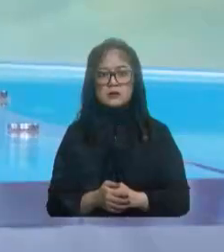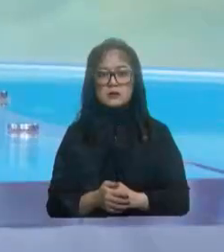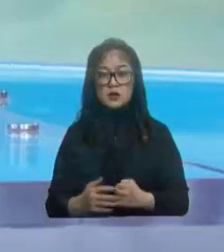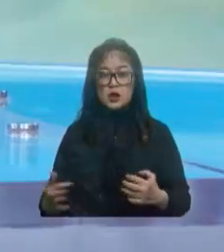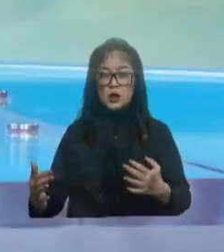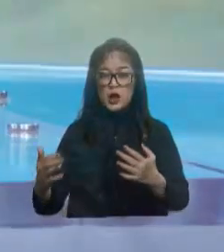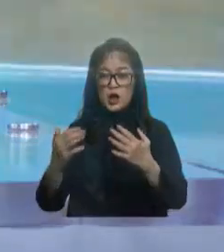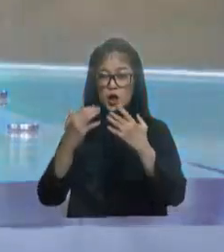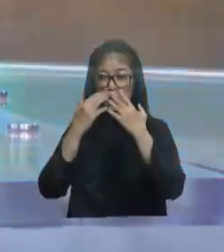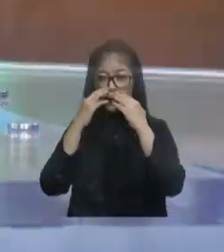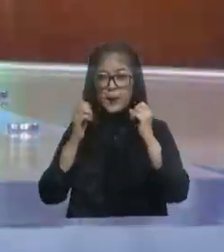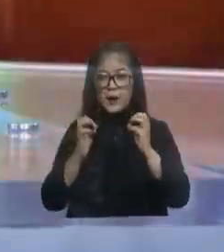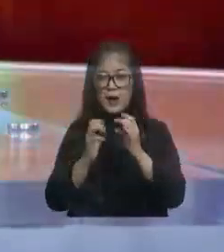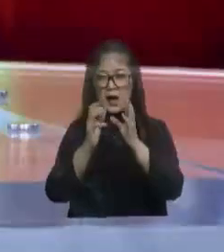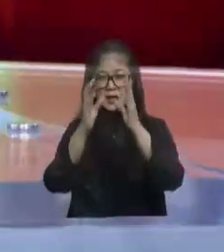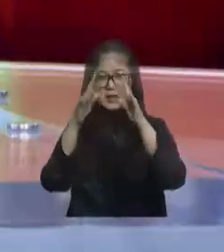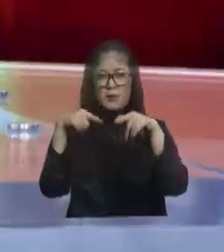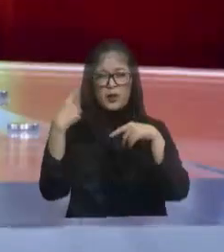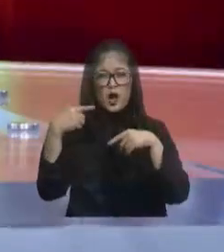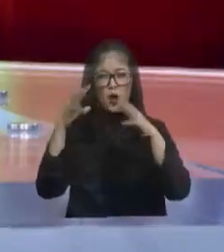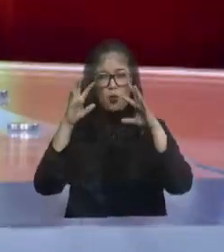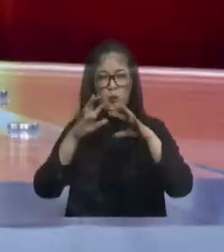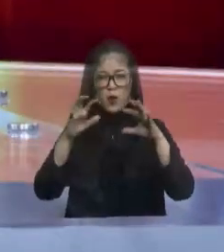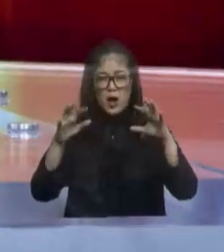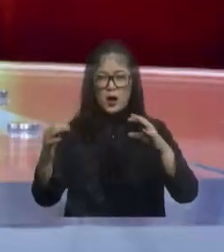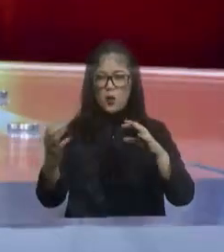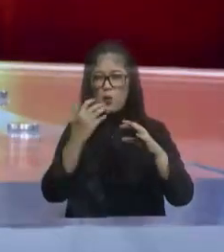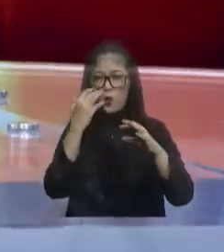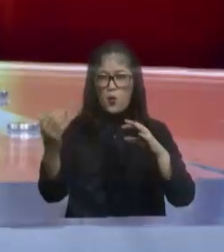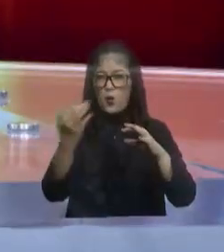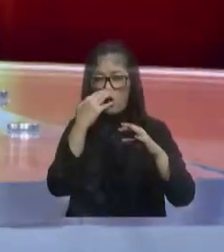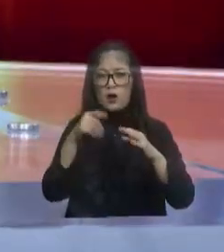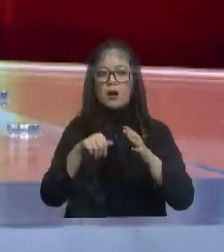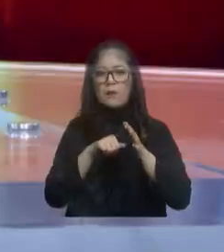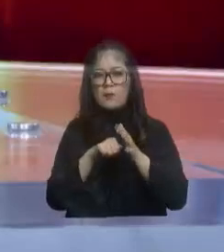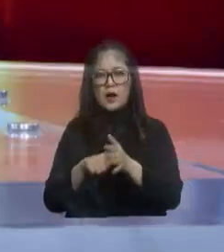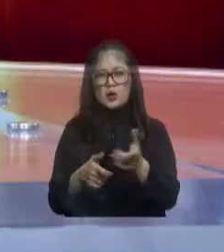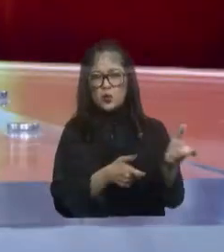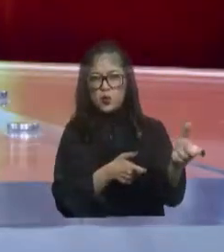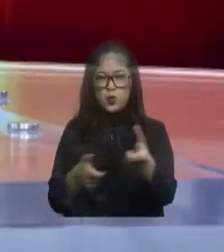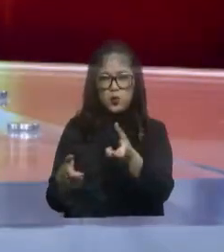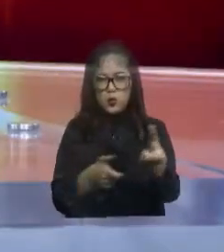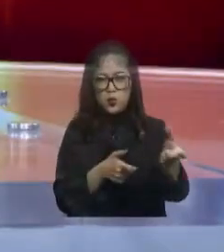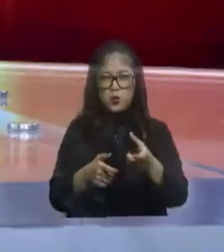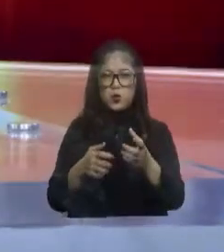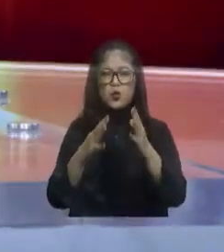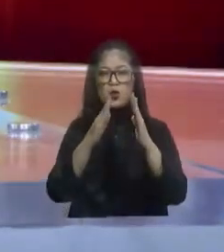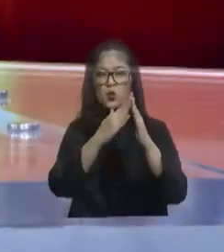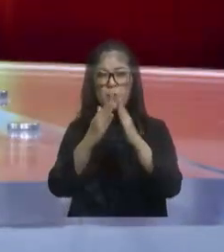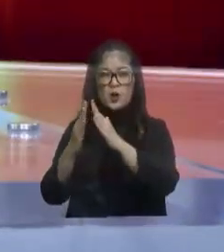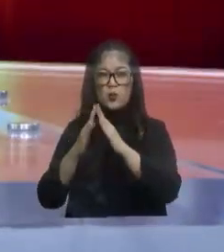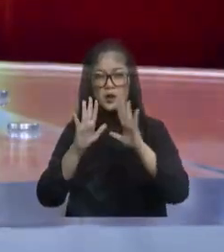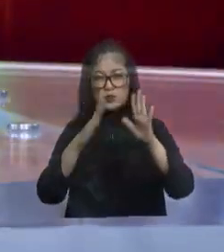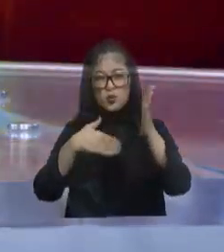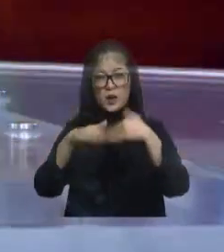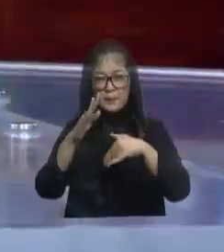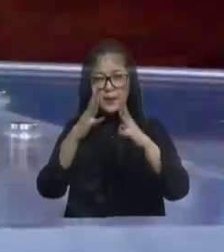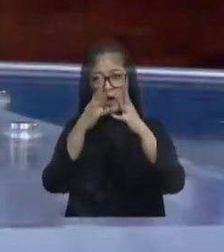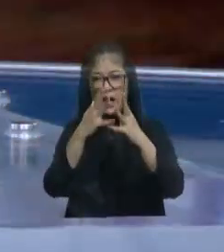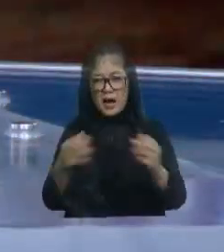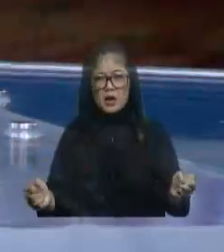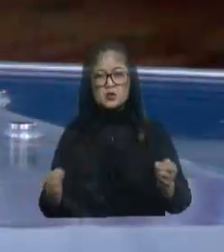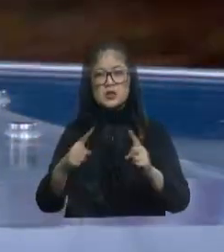Diduga terlalu banyak menghirup asap saat membantu memadamkan kebakaran yang menghanguskan puluhan rumah warga Tambora. Seorang